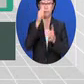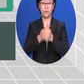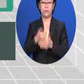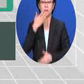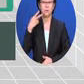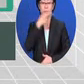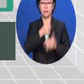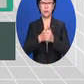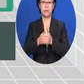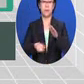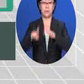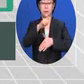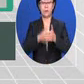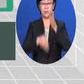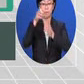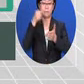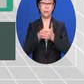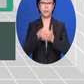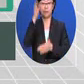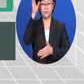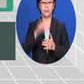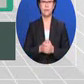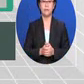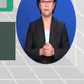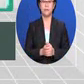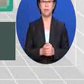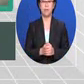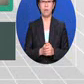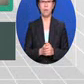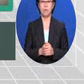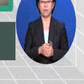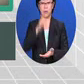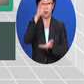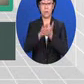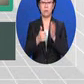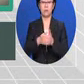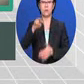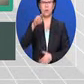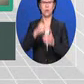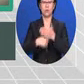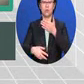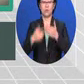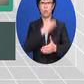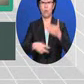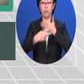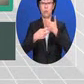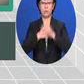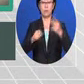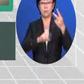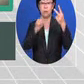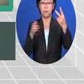금연의 앞장서는 아파트가 될 것으로 기대를 모으고 있습니다. 천안시 서북구 보건소는